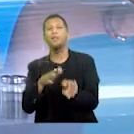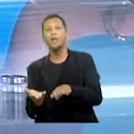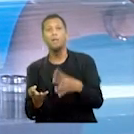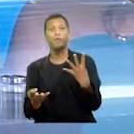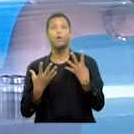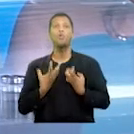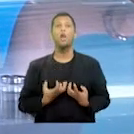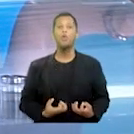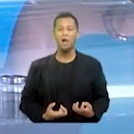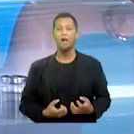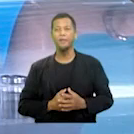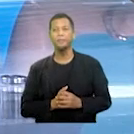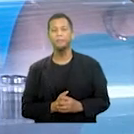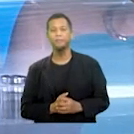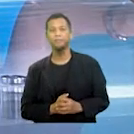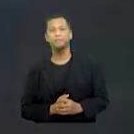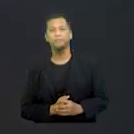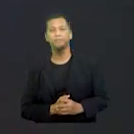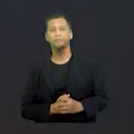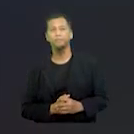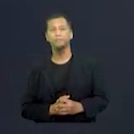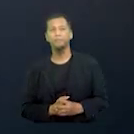mengalami luka-luka.